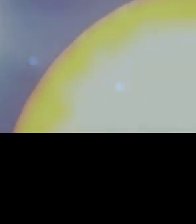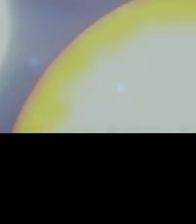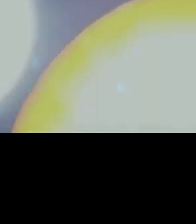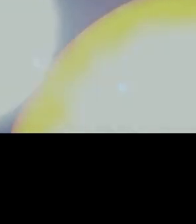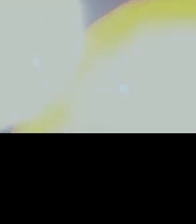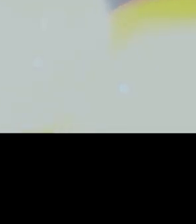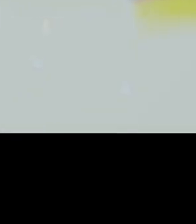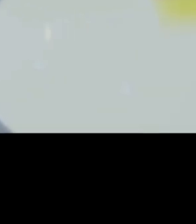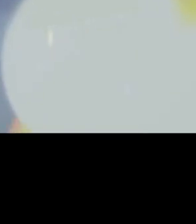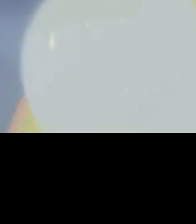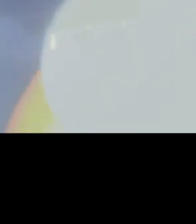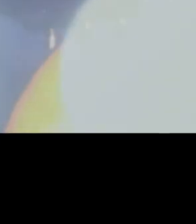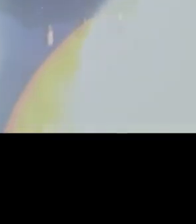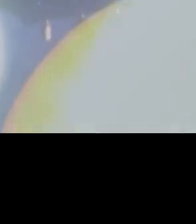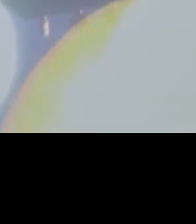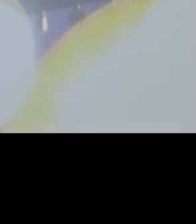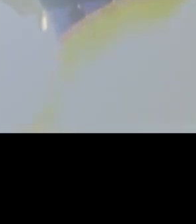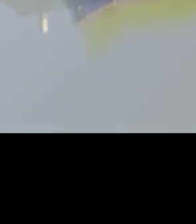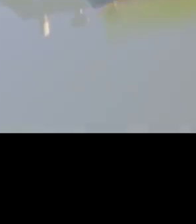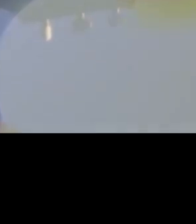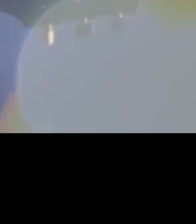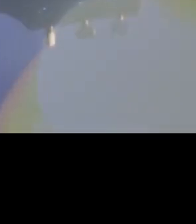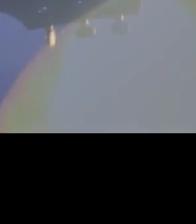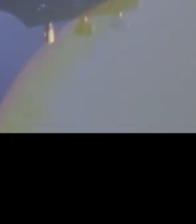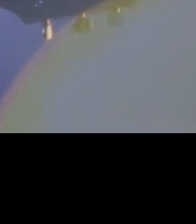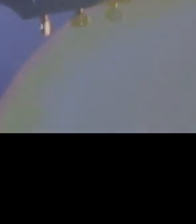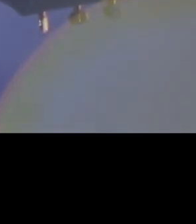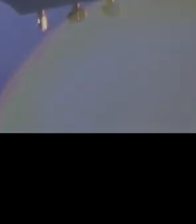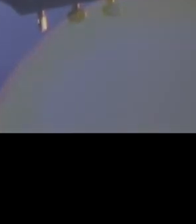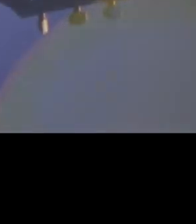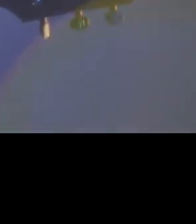Zar ovom svijetu nije dano